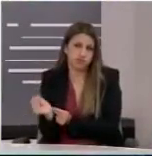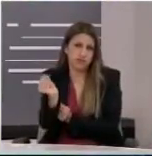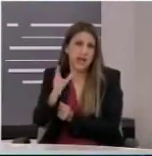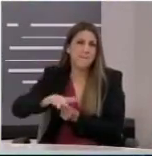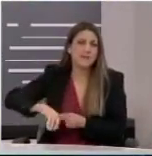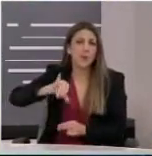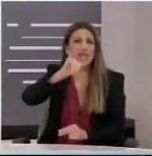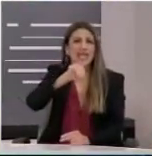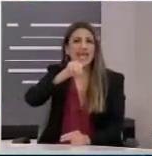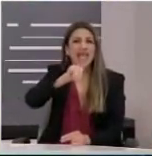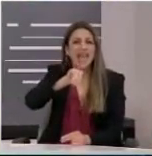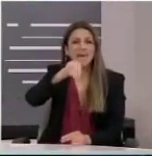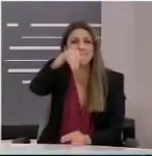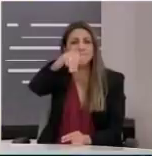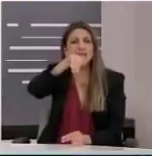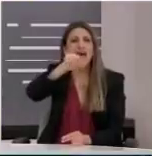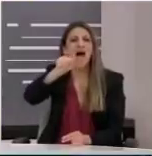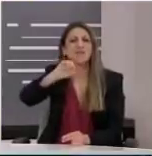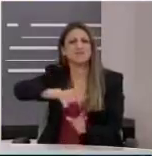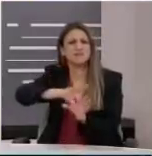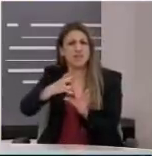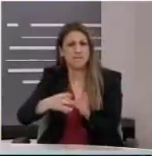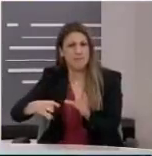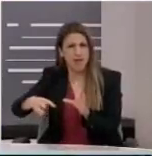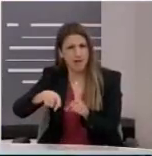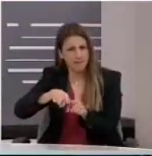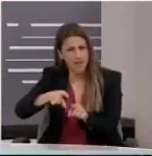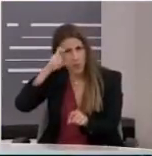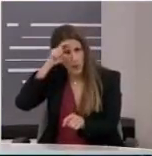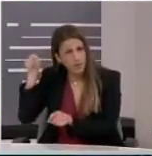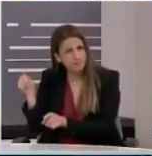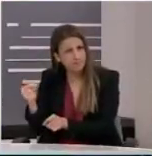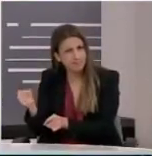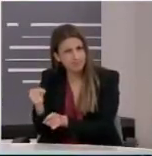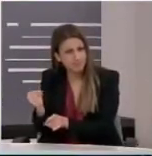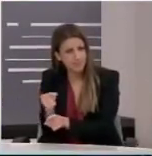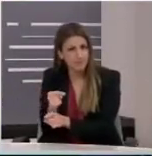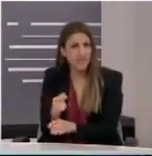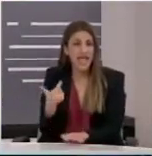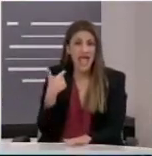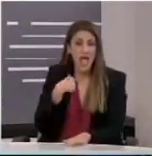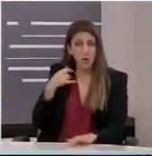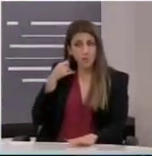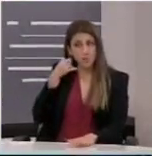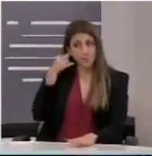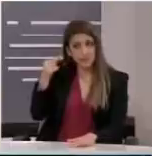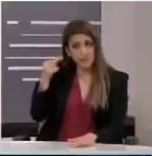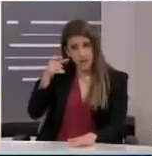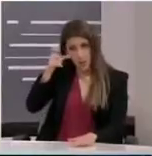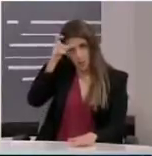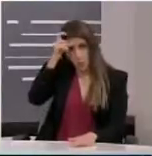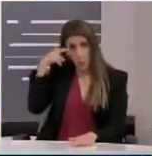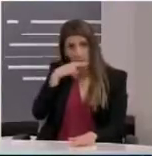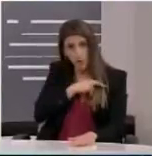Ημείων, να επικοινωνήσω τηλεφωνικά με τον Τούρκο Πρωθυπουργό, σε αντιδιαστολή και σε αντιπαράθεση με το τι